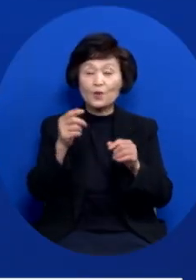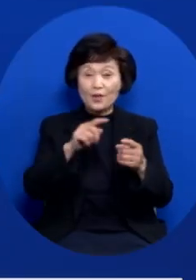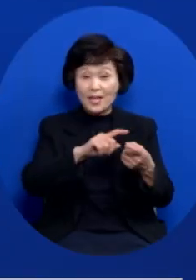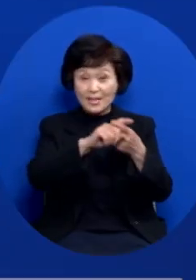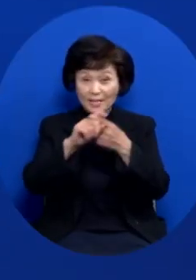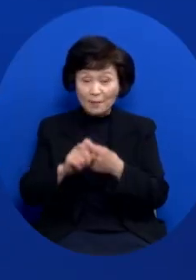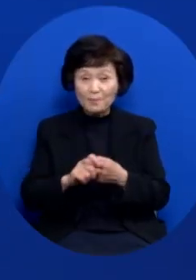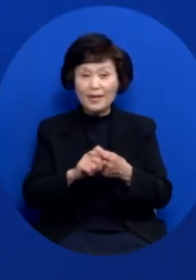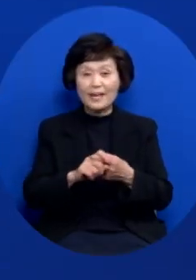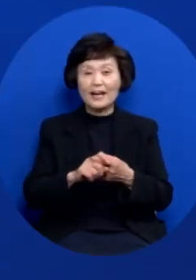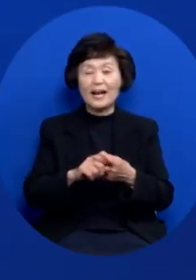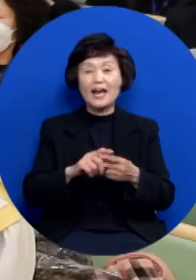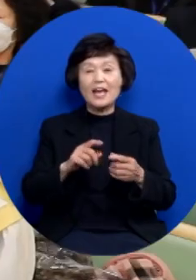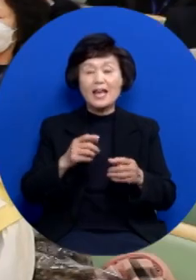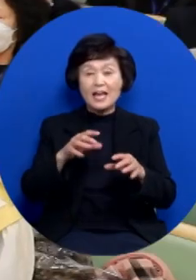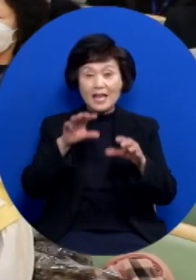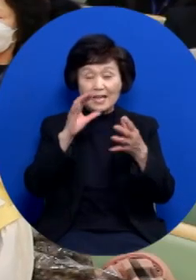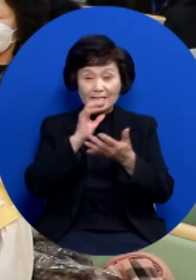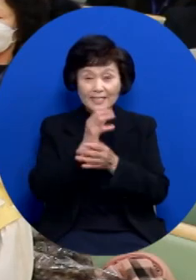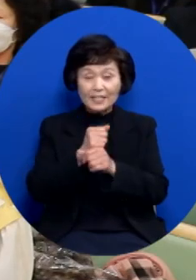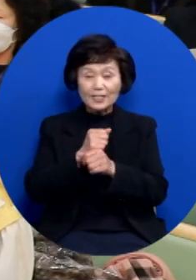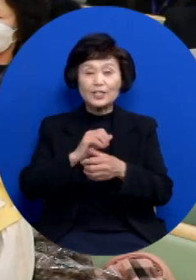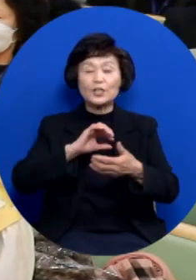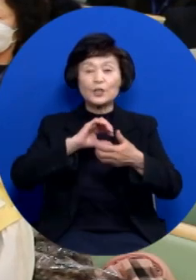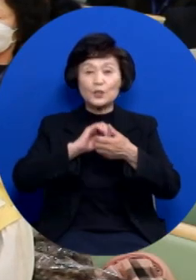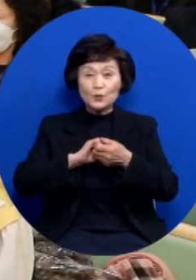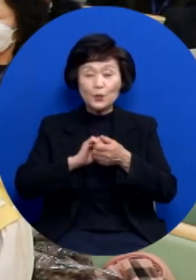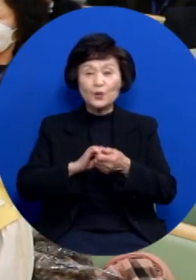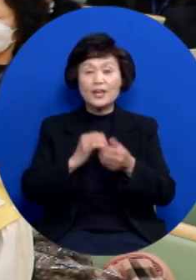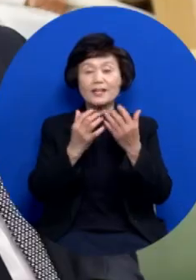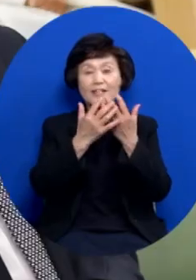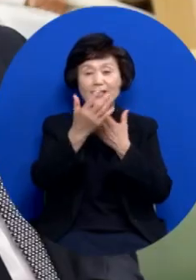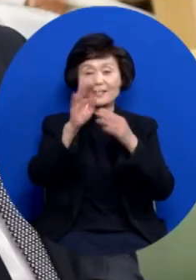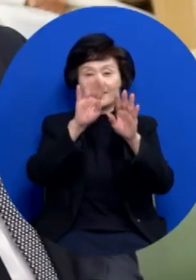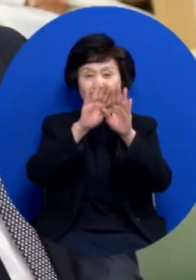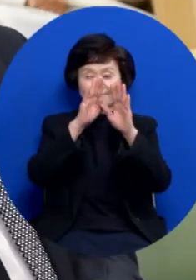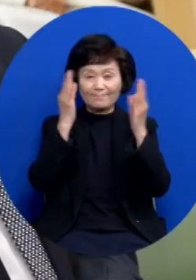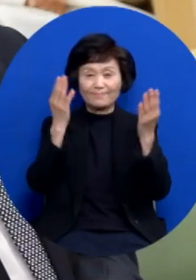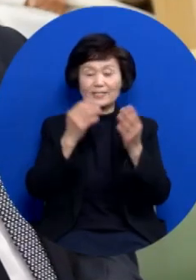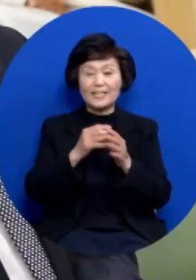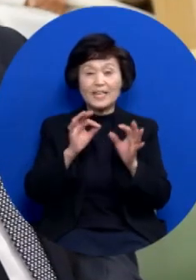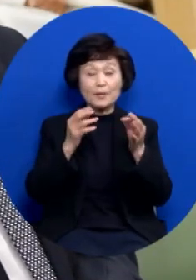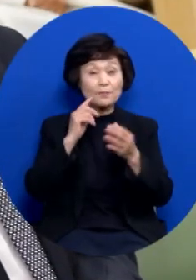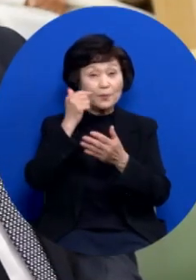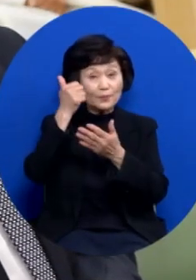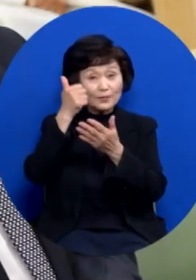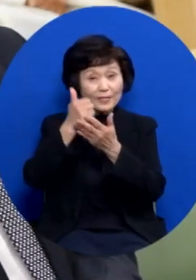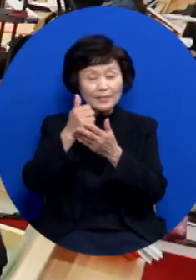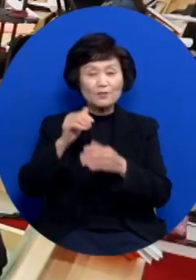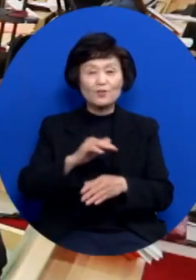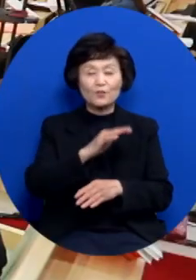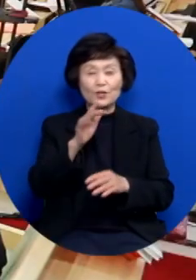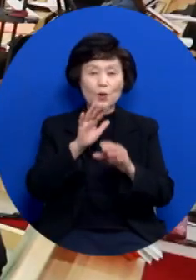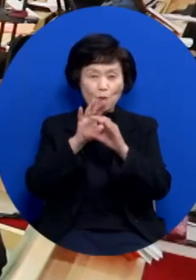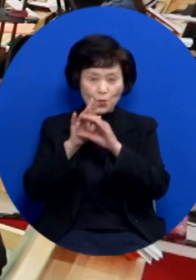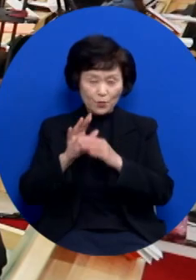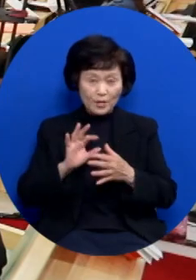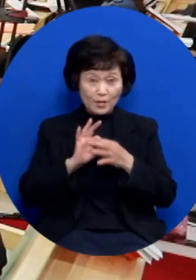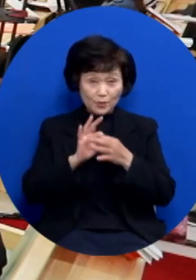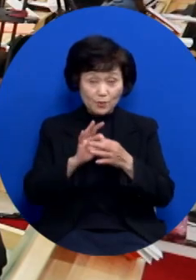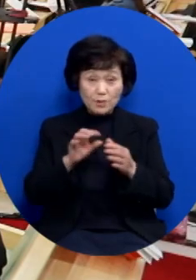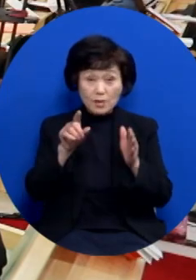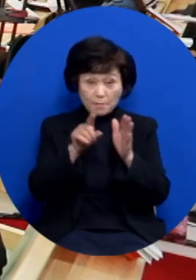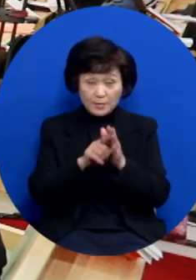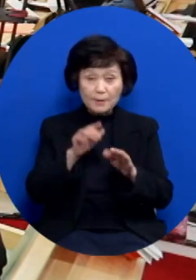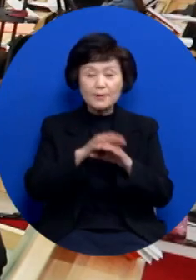제92회 정기총회를 개최했습니다. 설교자로 나선 순천세광교회 김진영 목사는 우리는 코로나를 통해 믿음의